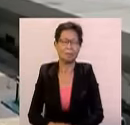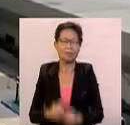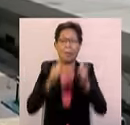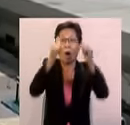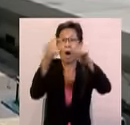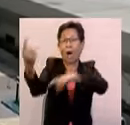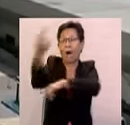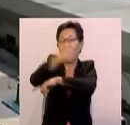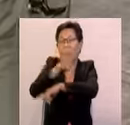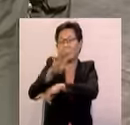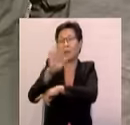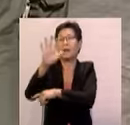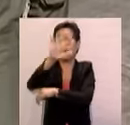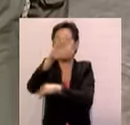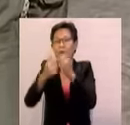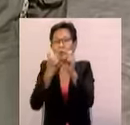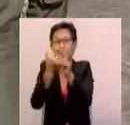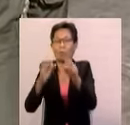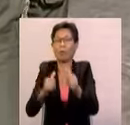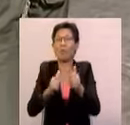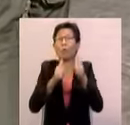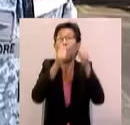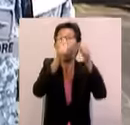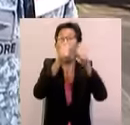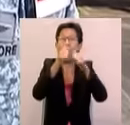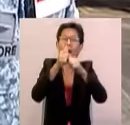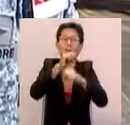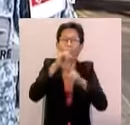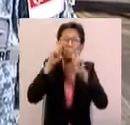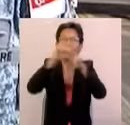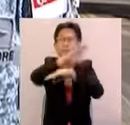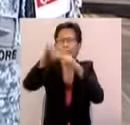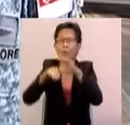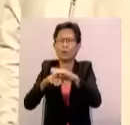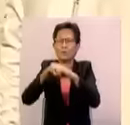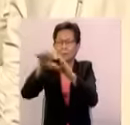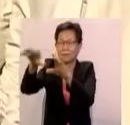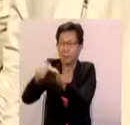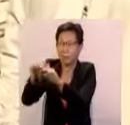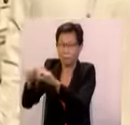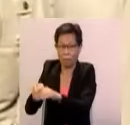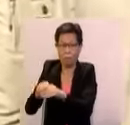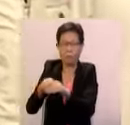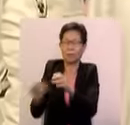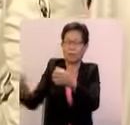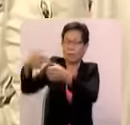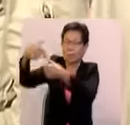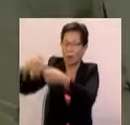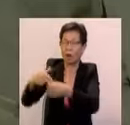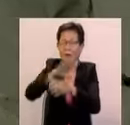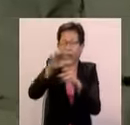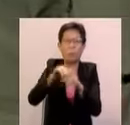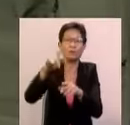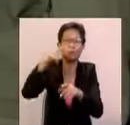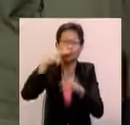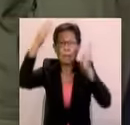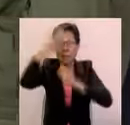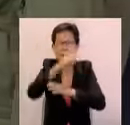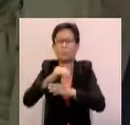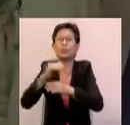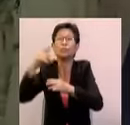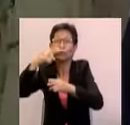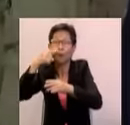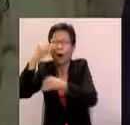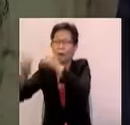Kemuncak hari keempat 5-2019 menyaksikan kesemua yang terlibat dalam segmen aero angkasa termasuk juruterbang tempatan dan